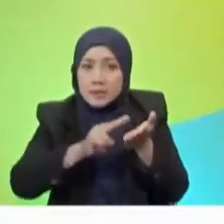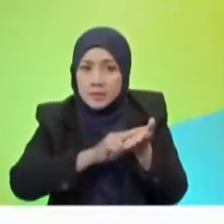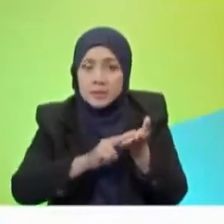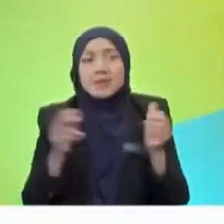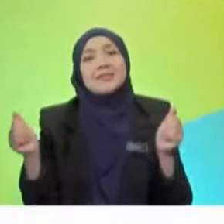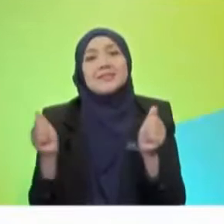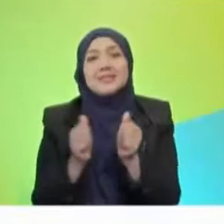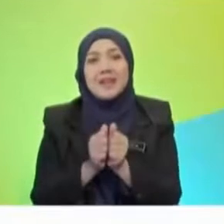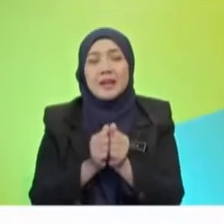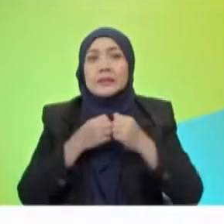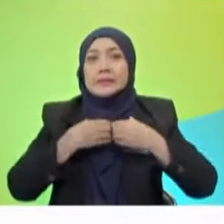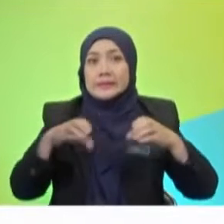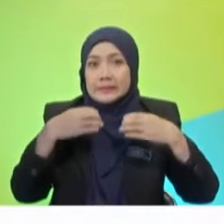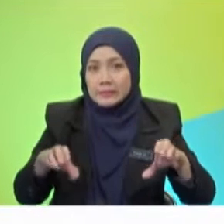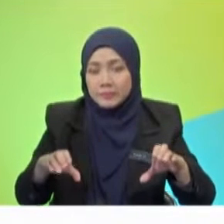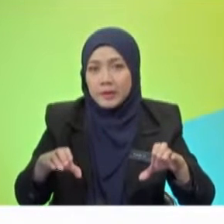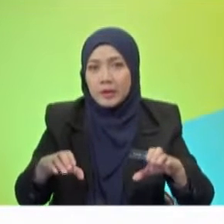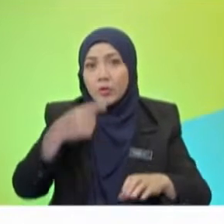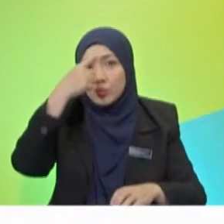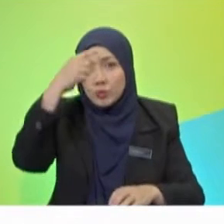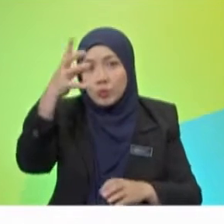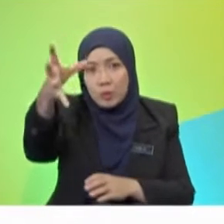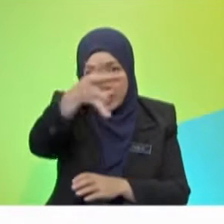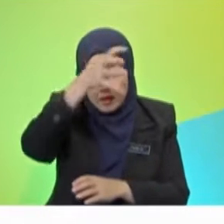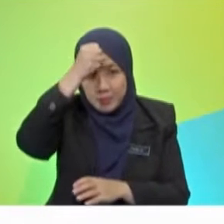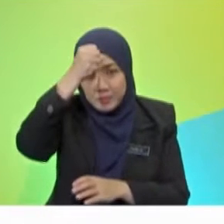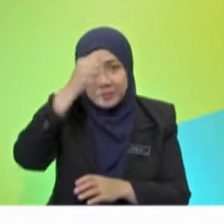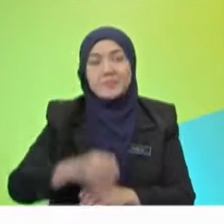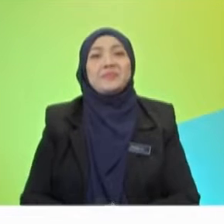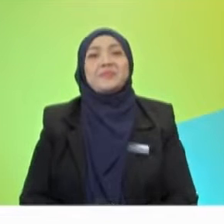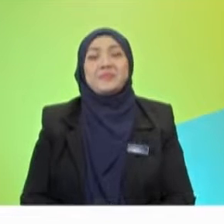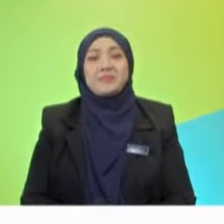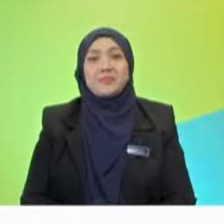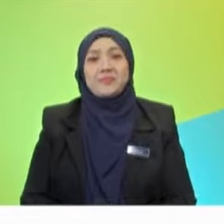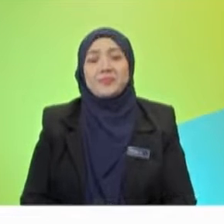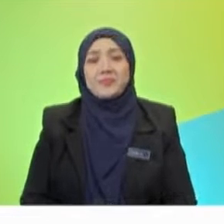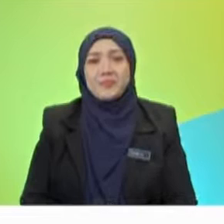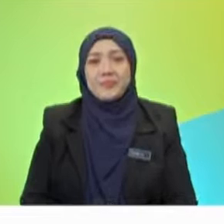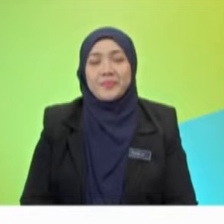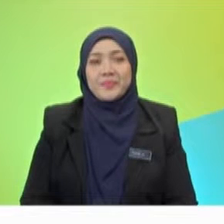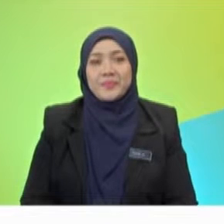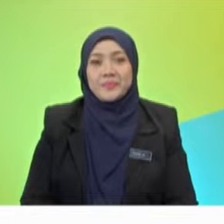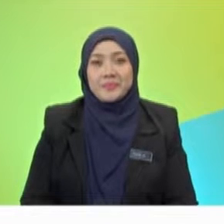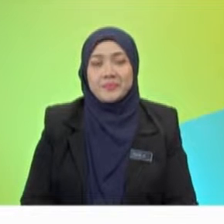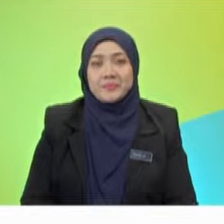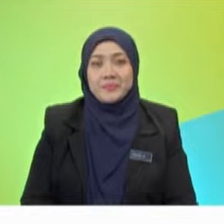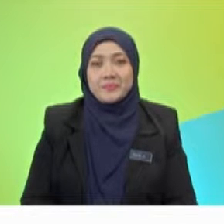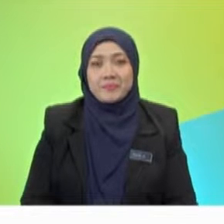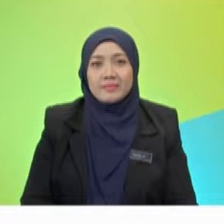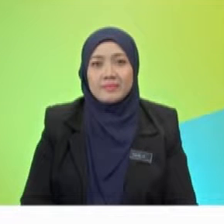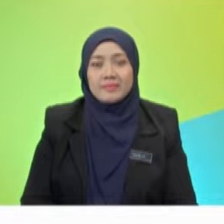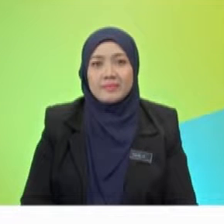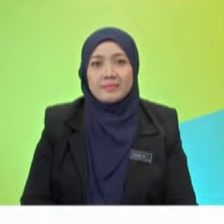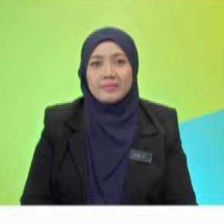dengan pantasnya untuk dapatkan maklumat. Kita lihat siapa yang pantas membaca. Angkat tangan.